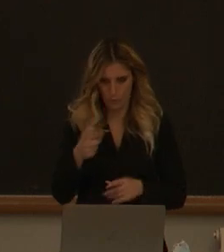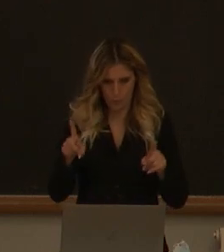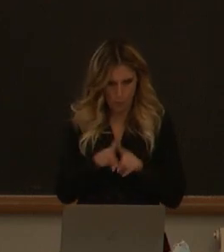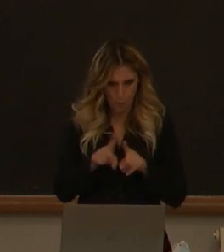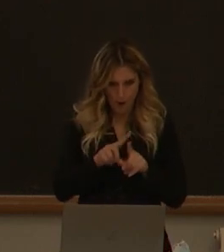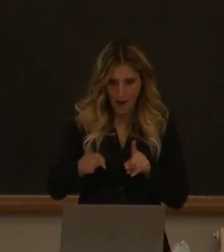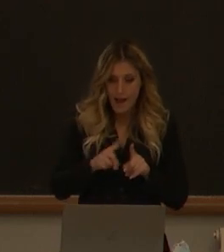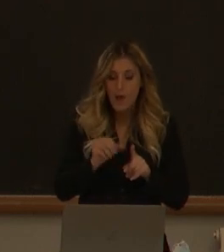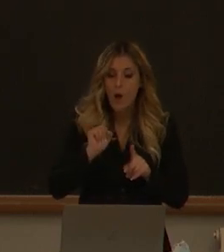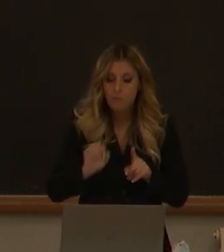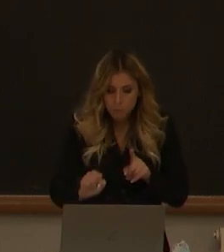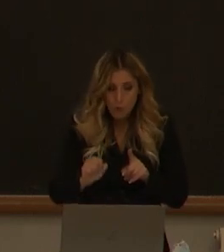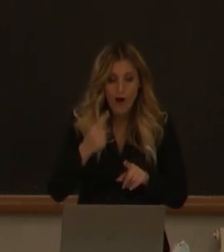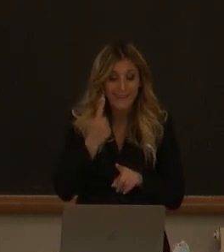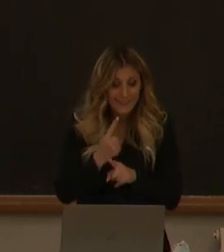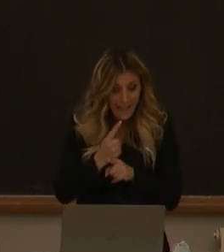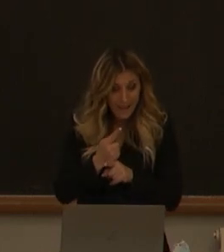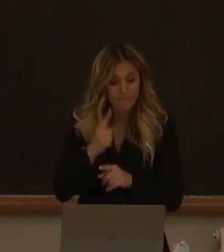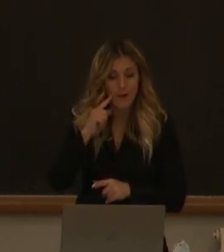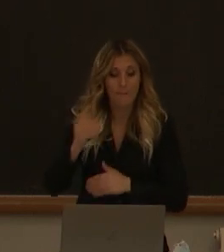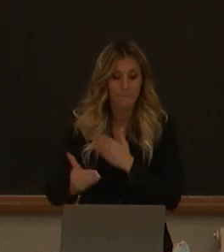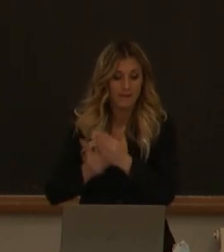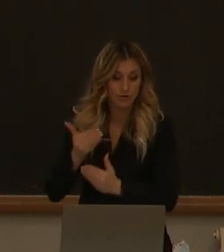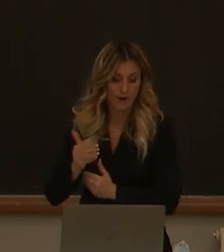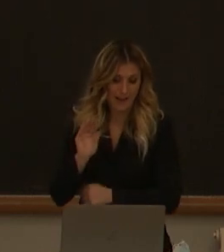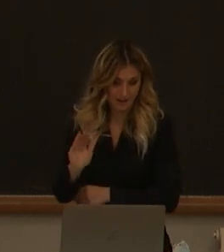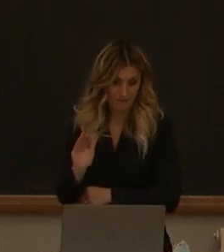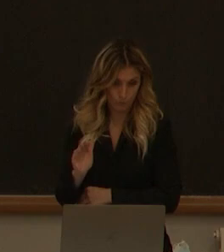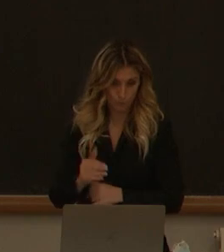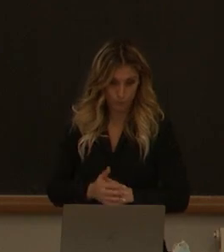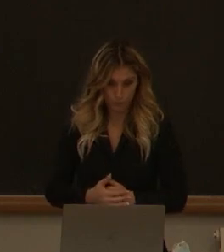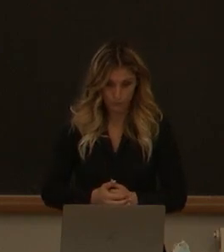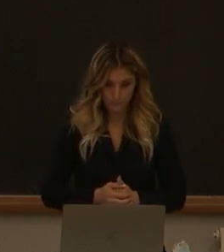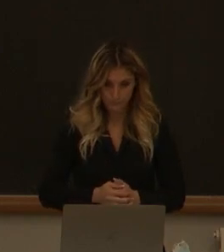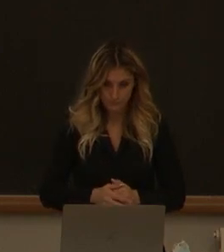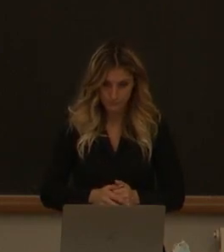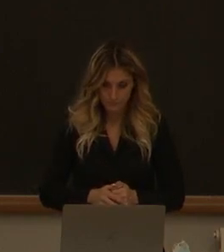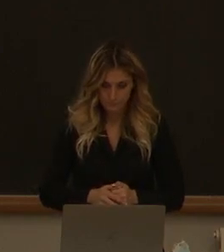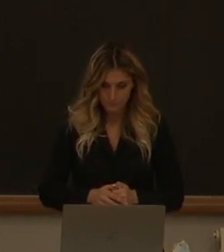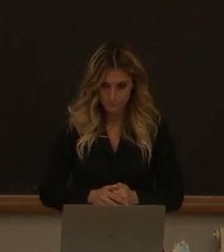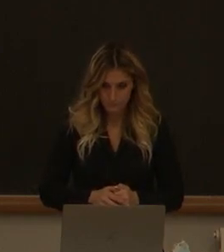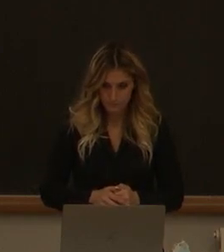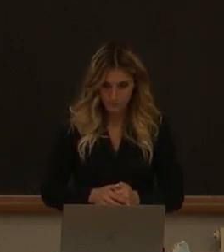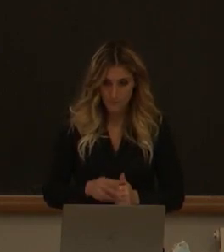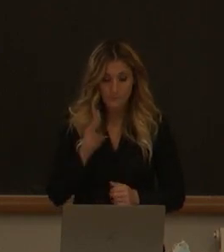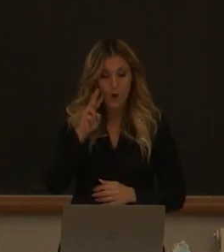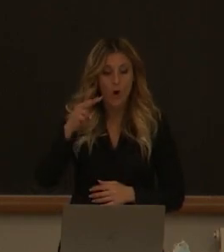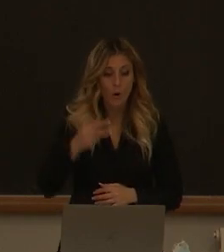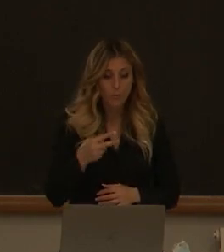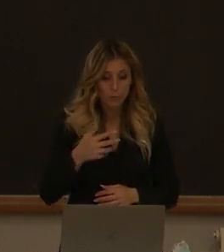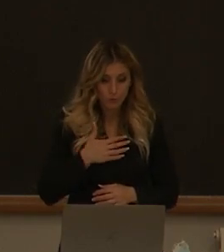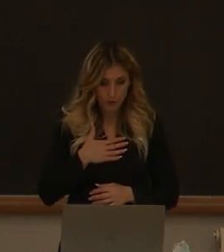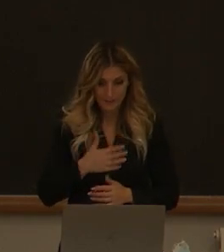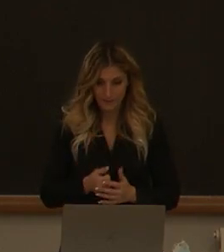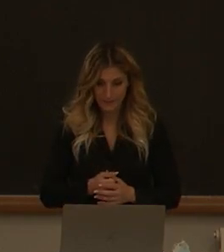modo possono migliorare la sostenibilità ecologica. Dal punto di vista ovviamente